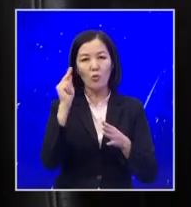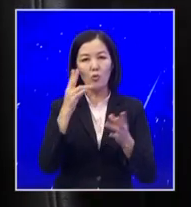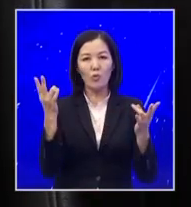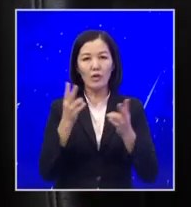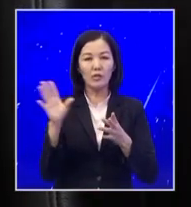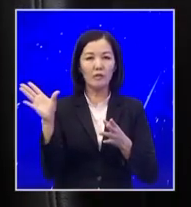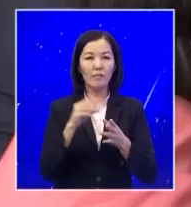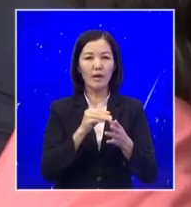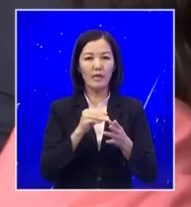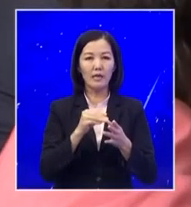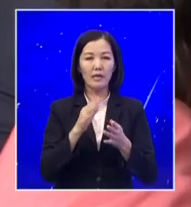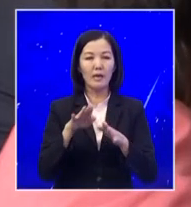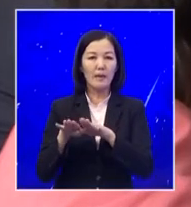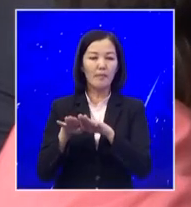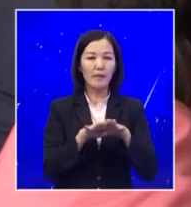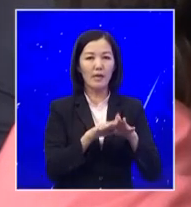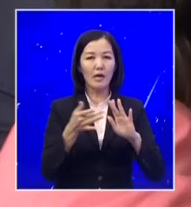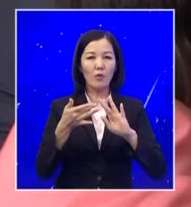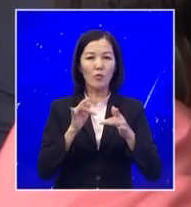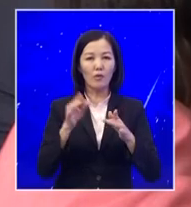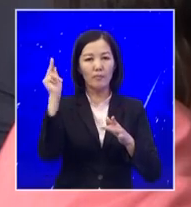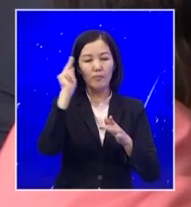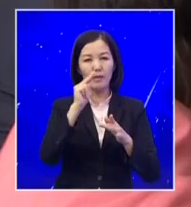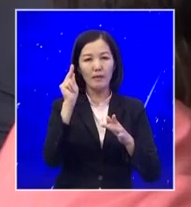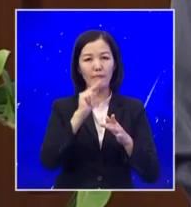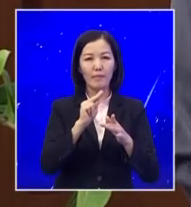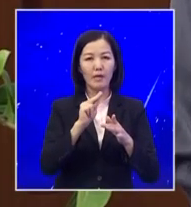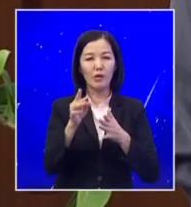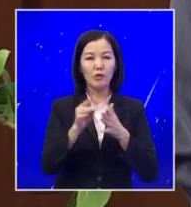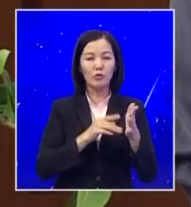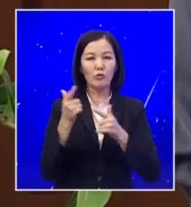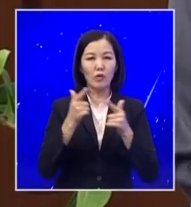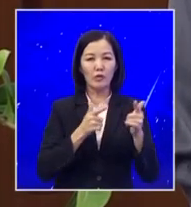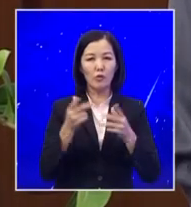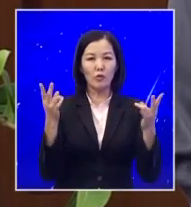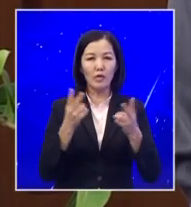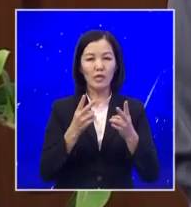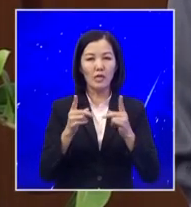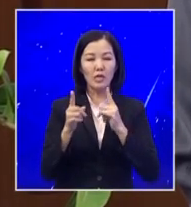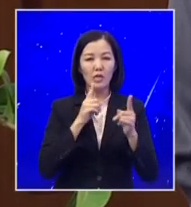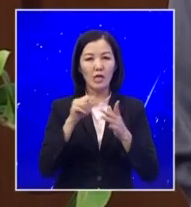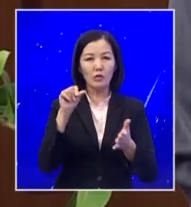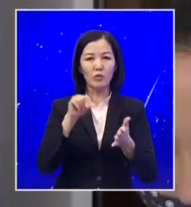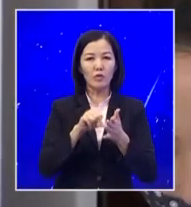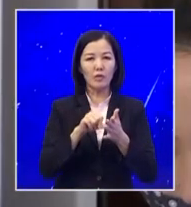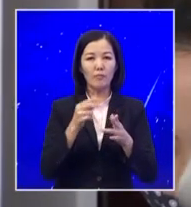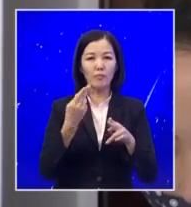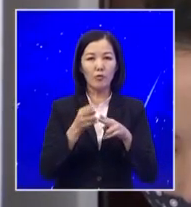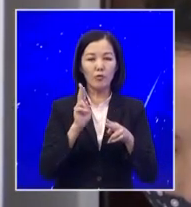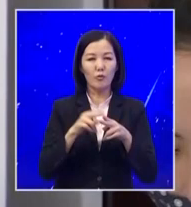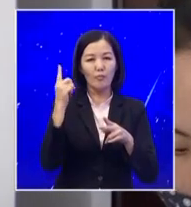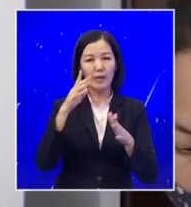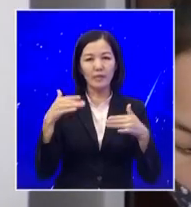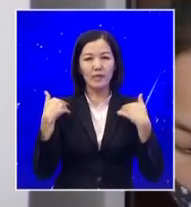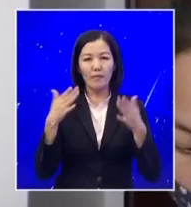қажетті барлық функциялары бар бірыңғай онлайн білім беру платформа әзірлеп шығару. Жиын қатысушылары да бұл